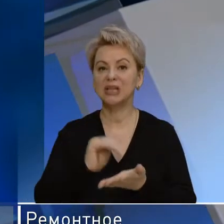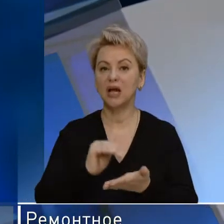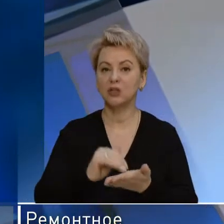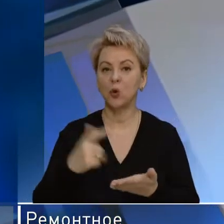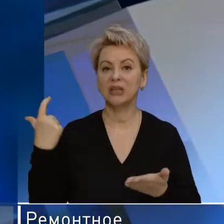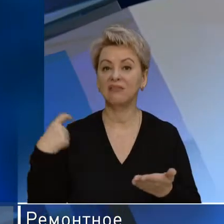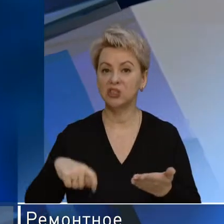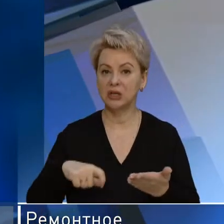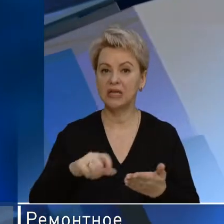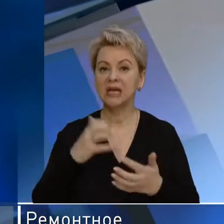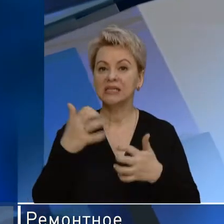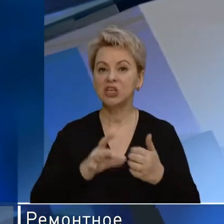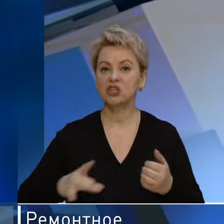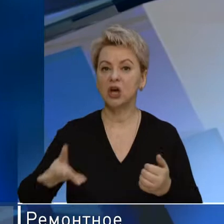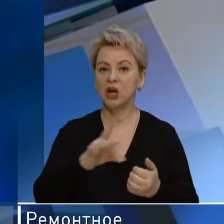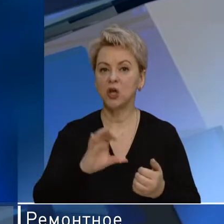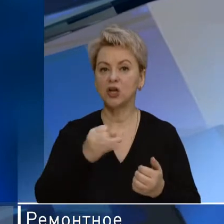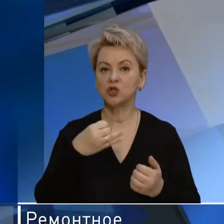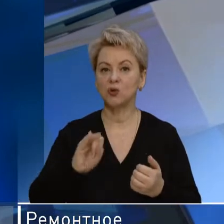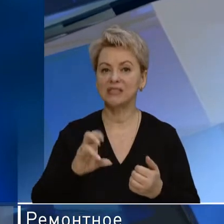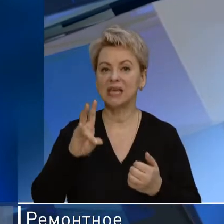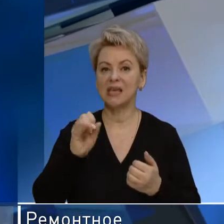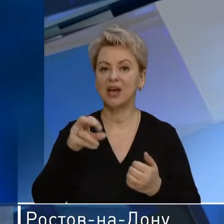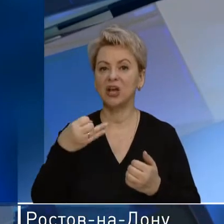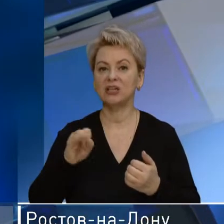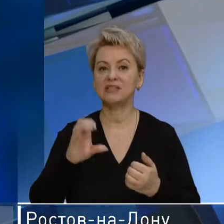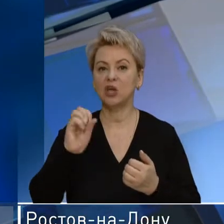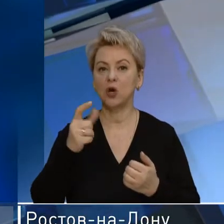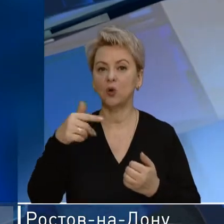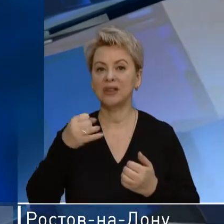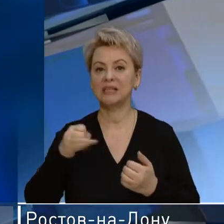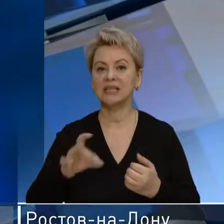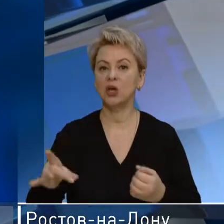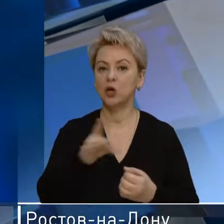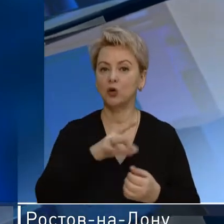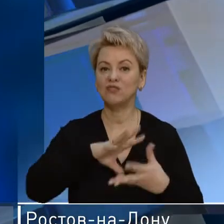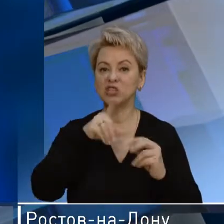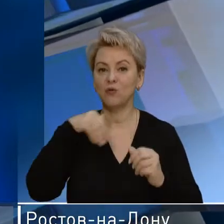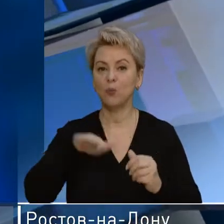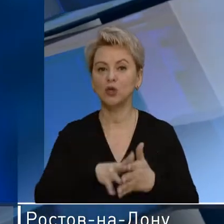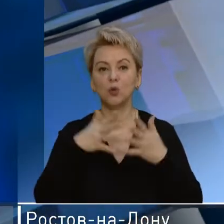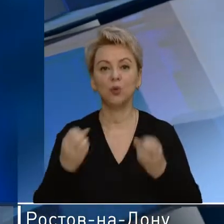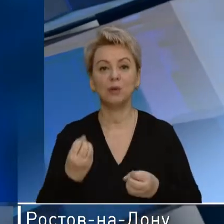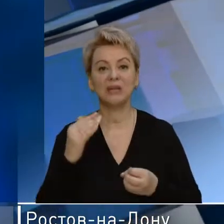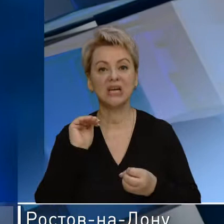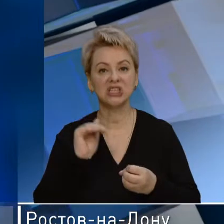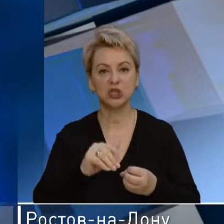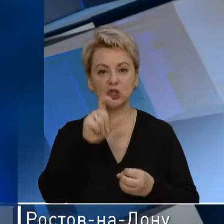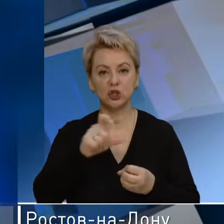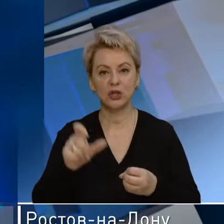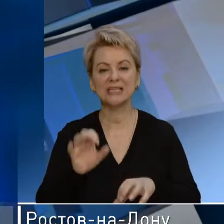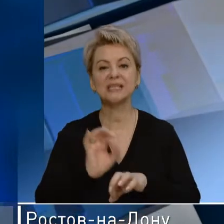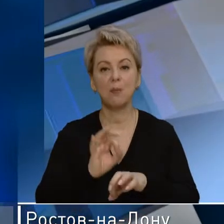Таганрог, Новочеркасск. Среди районов – Азовский, Неклиновский, Егорлыкский. Всего же по России больше 15 тысяч